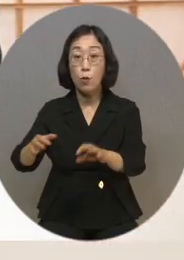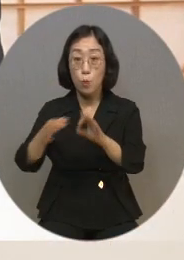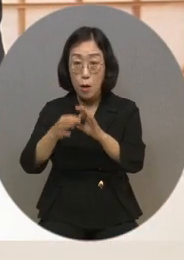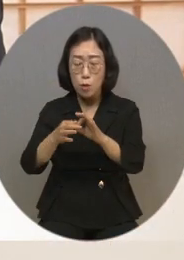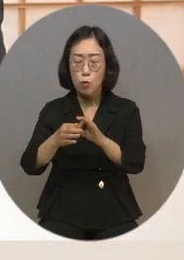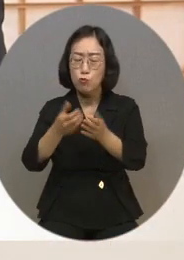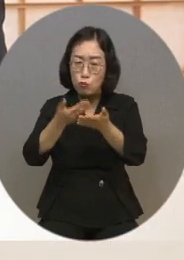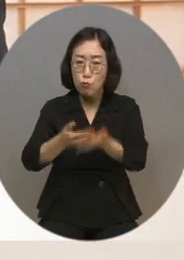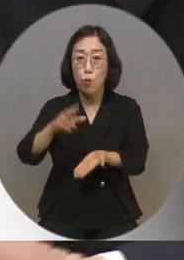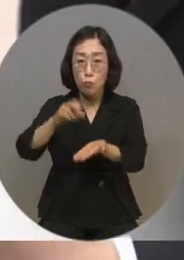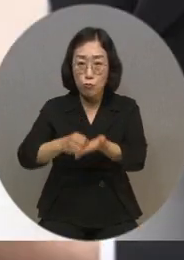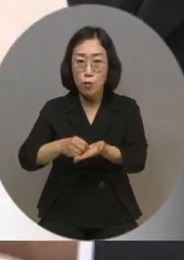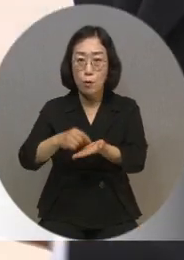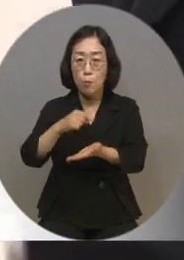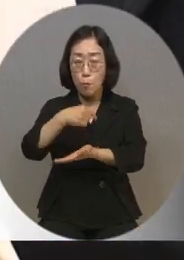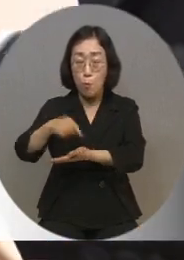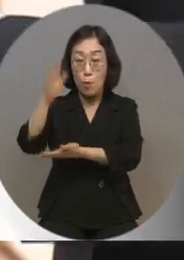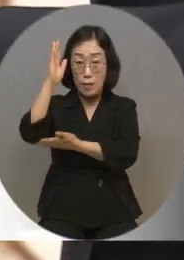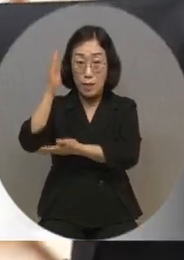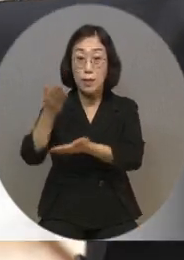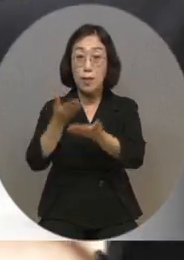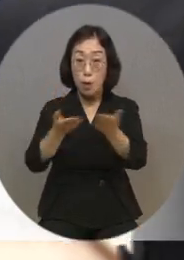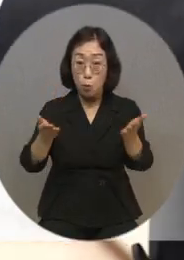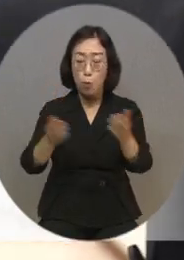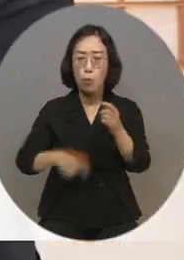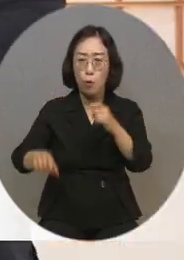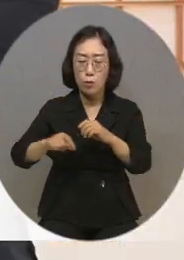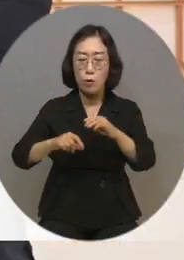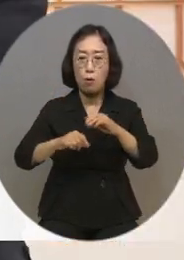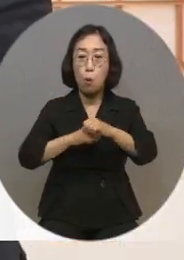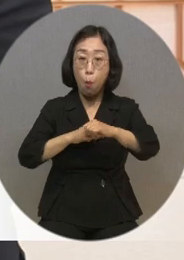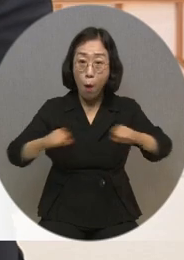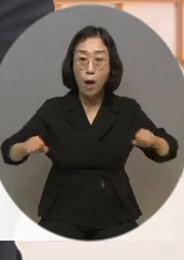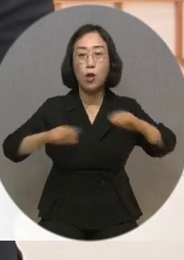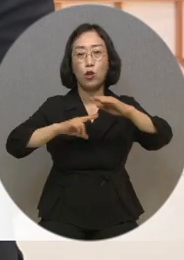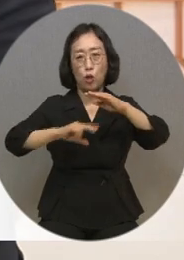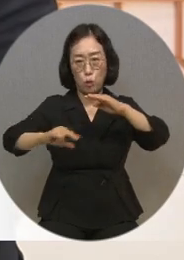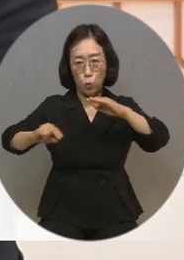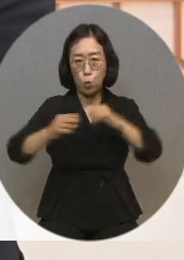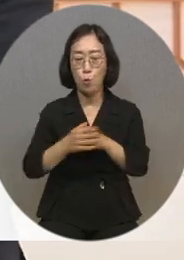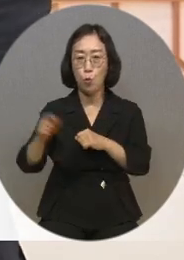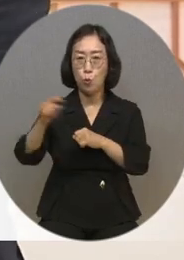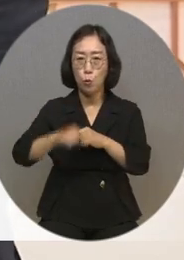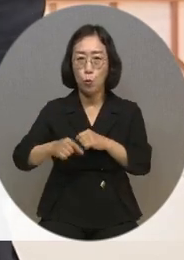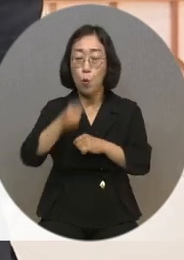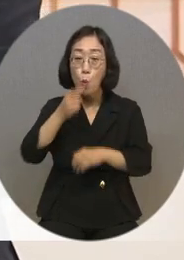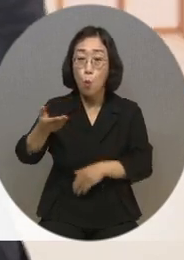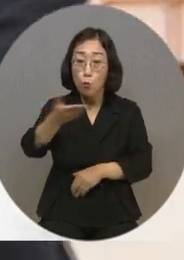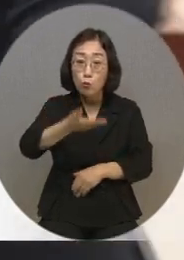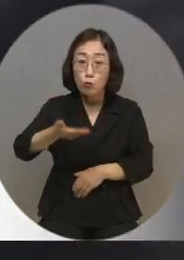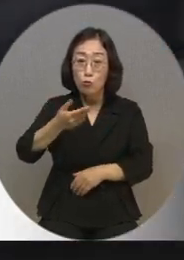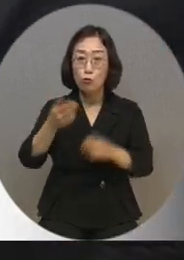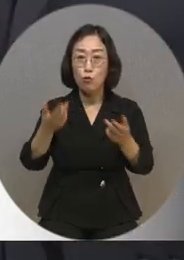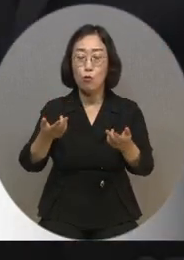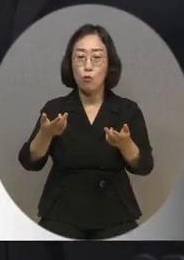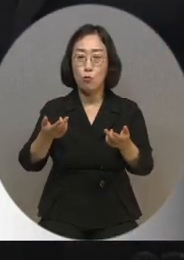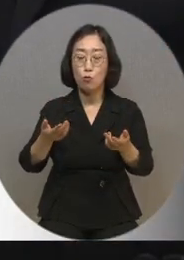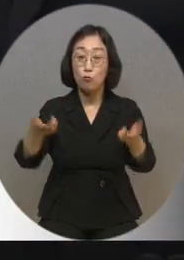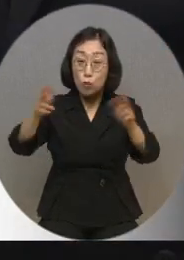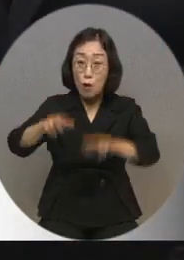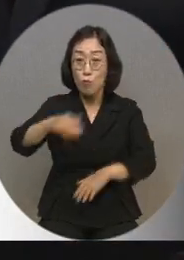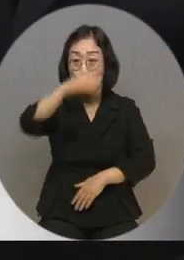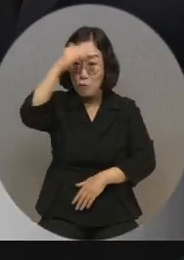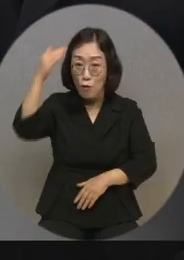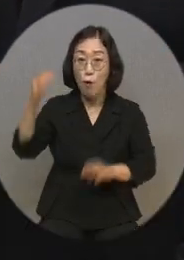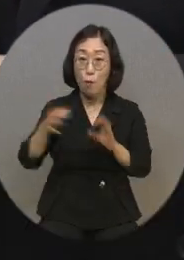현안들을 소개하고 충청권 광역철도 구축과 대청호 규제 완화 및 관광 명소화 등